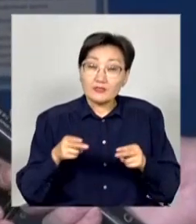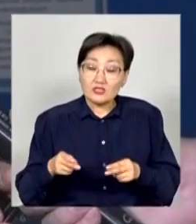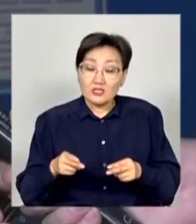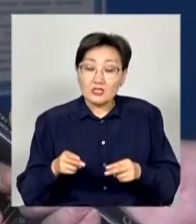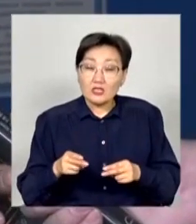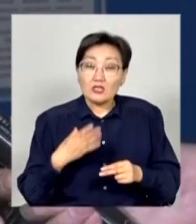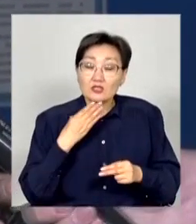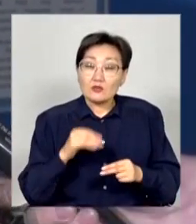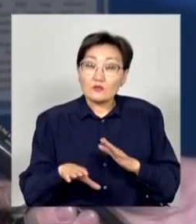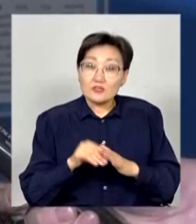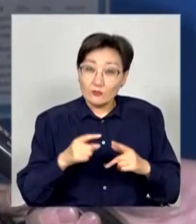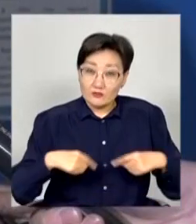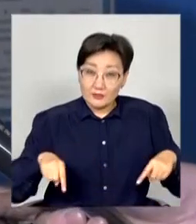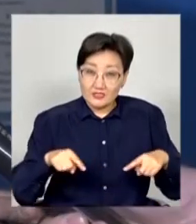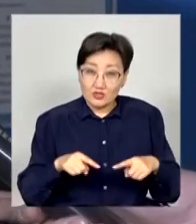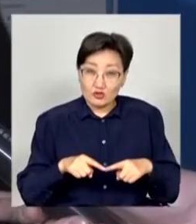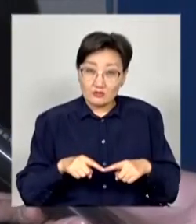пришел на свой избирательный участок,